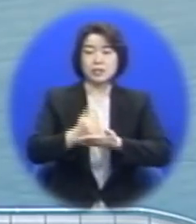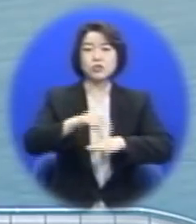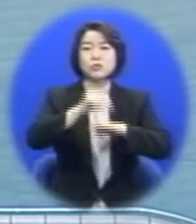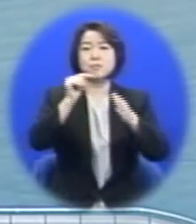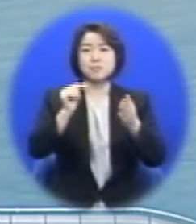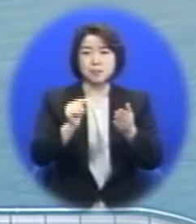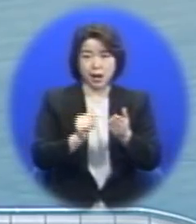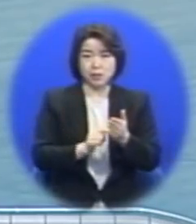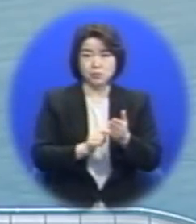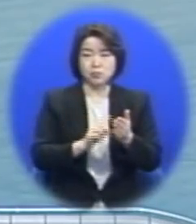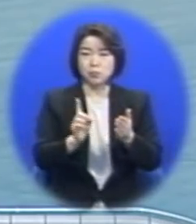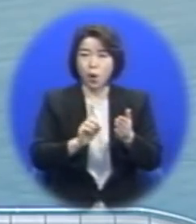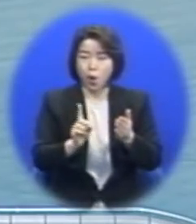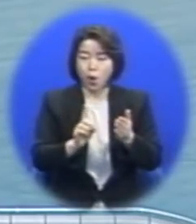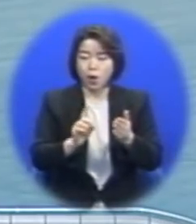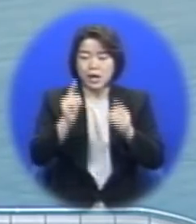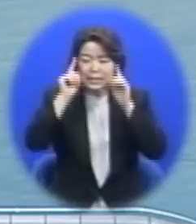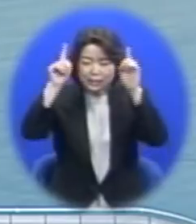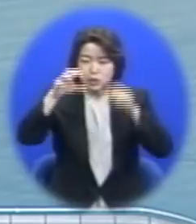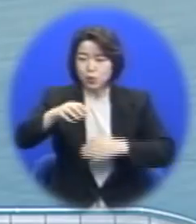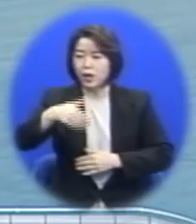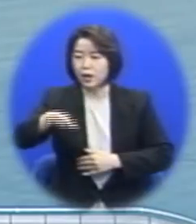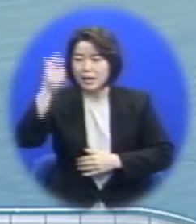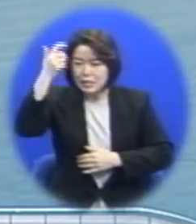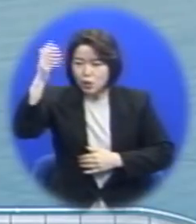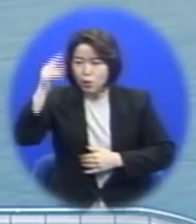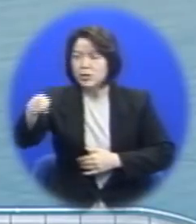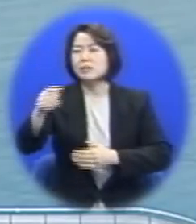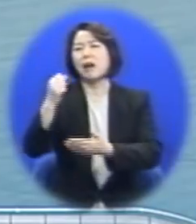지옥에 갈 영혼들을 향한 안타까운 마음뿐입니다.